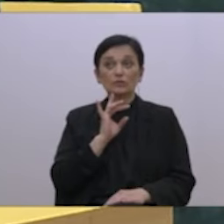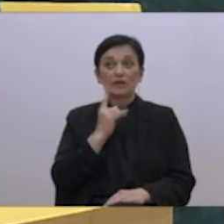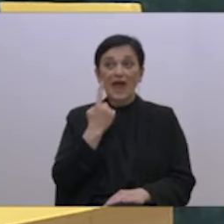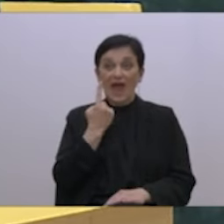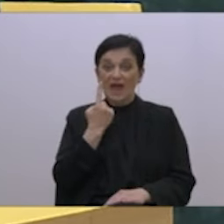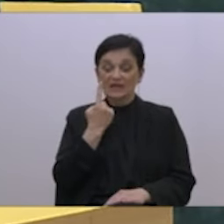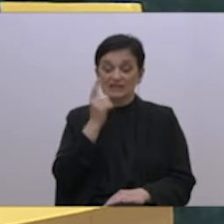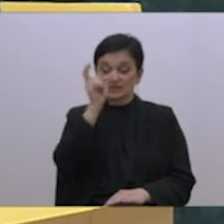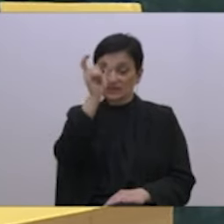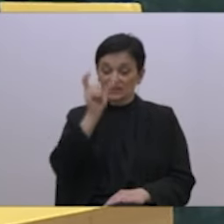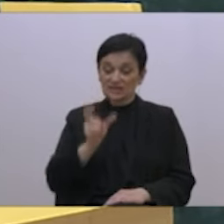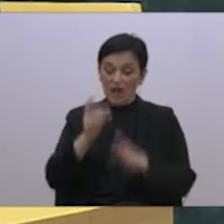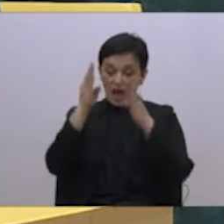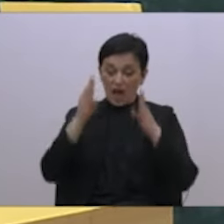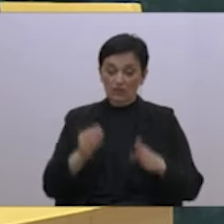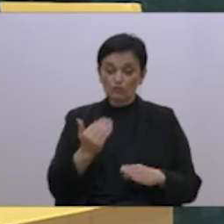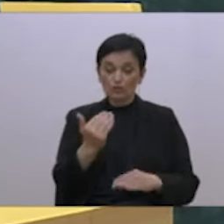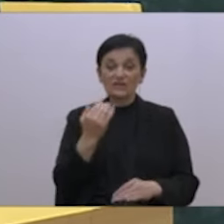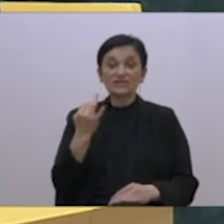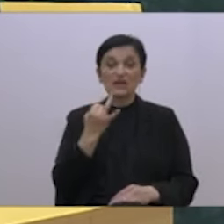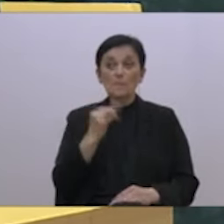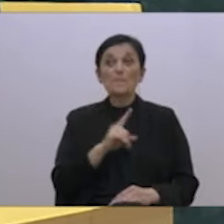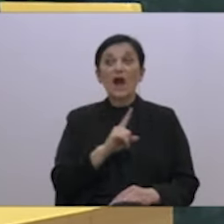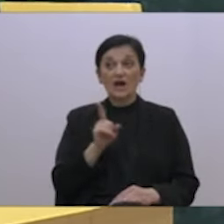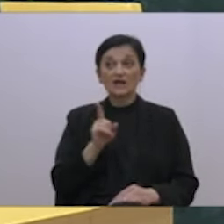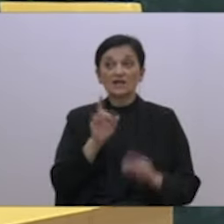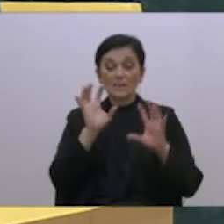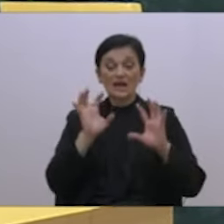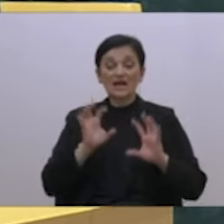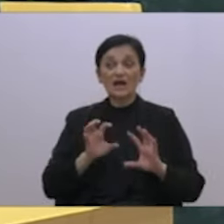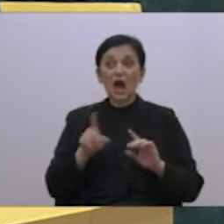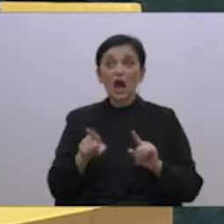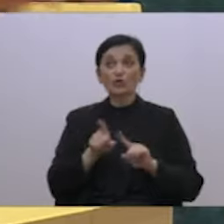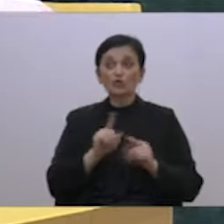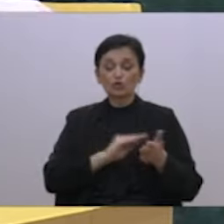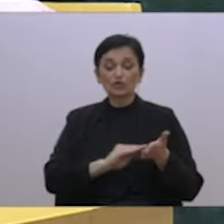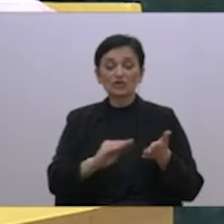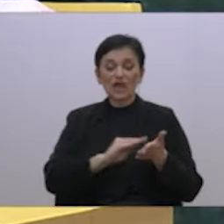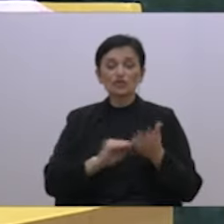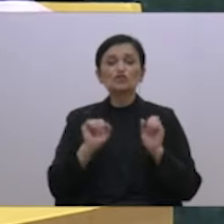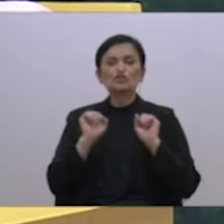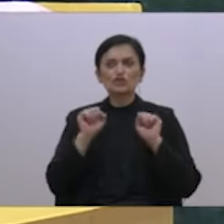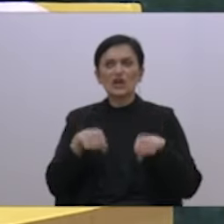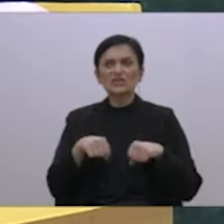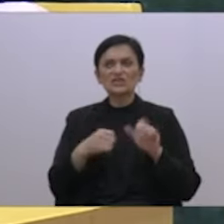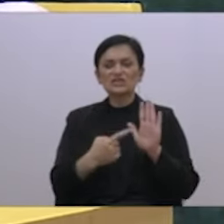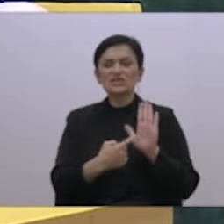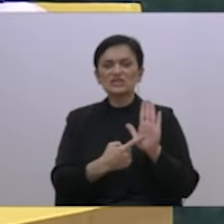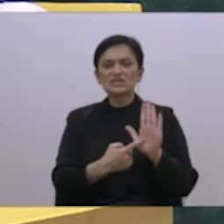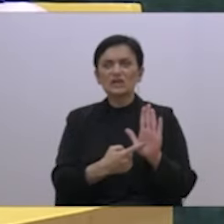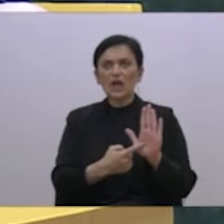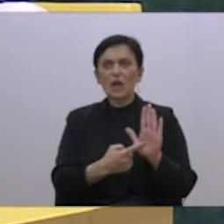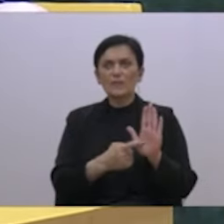ერთი ადამიანის ინტერესებს, მაგრამ კანონი არის ისე დაწერილი, რომ შეიძლება მან